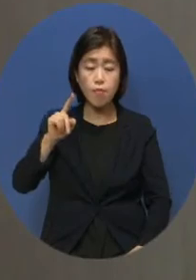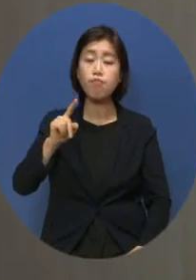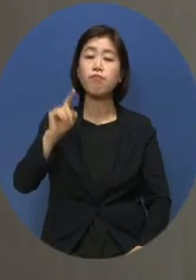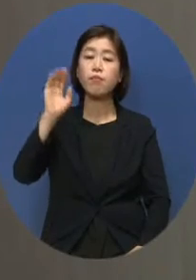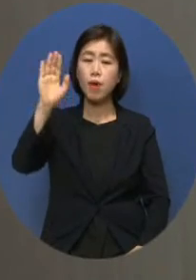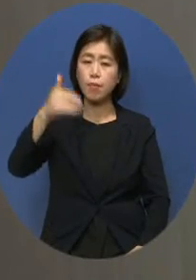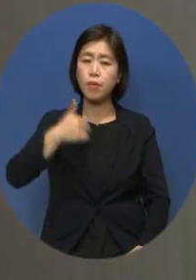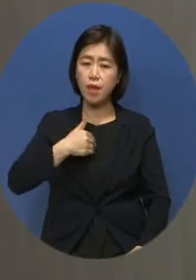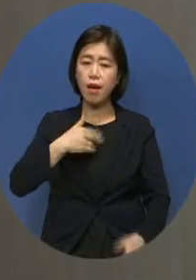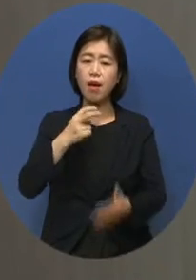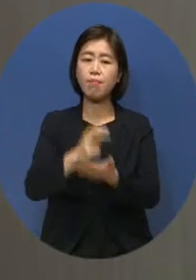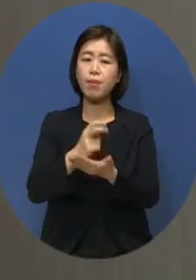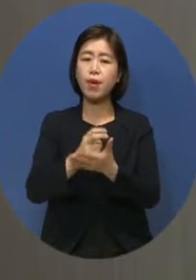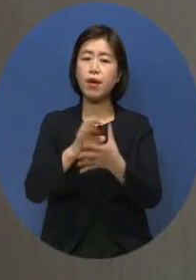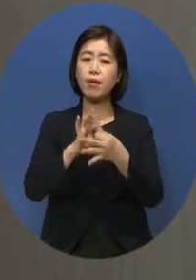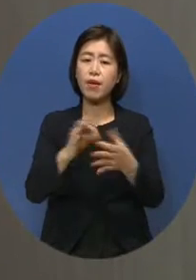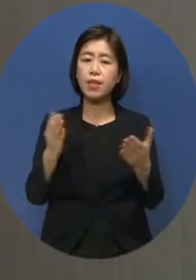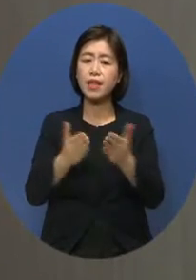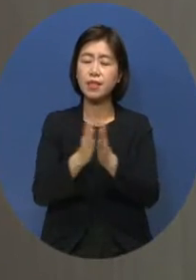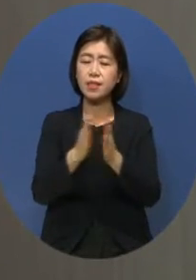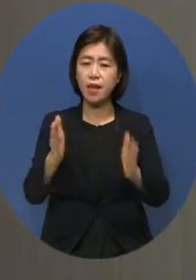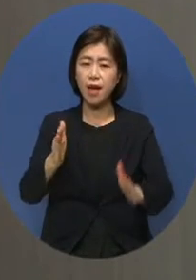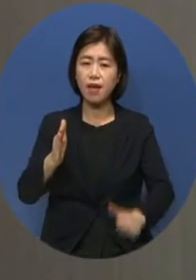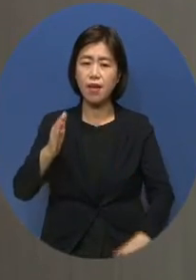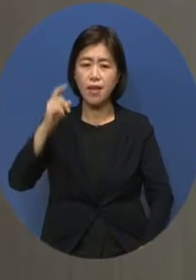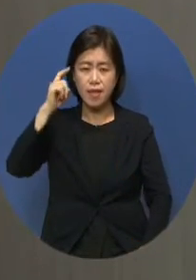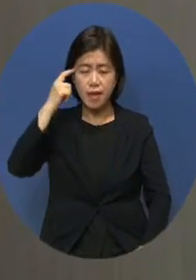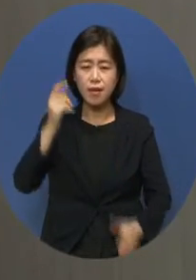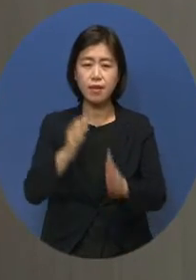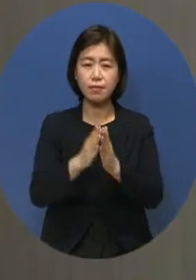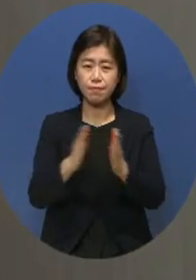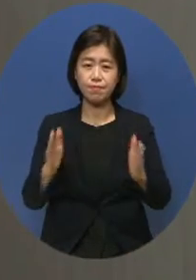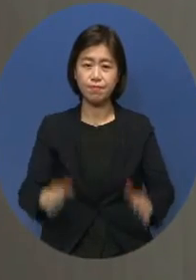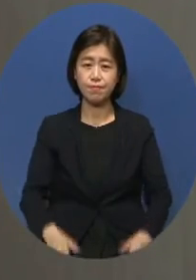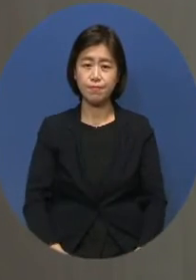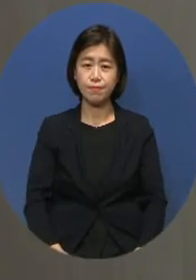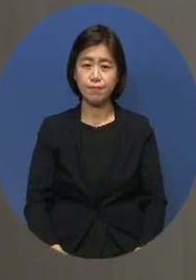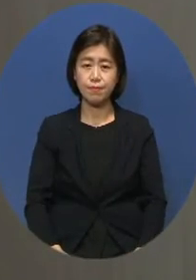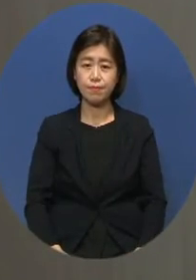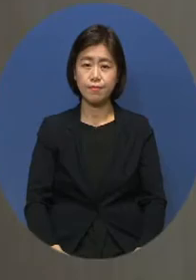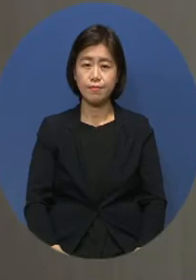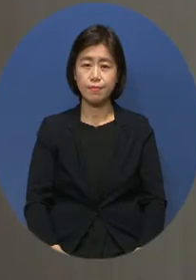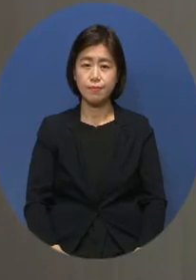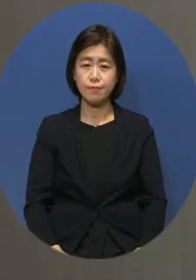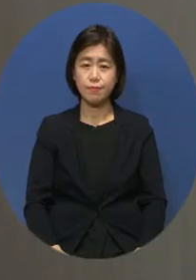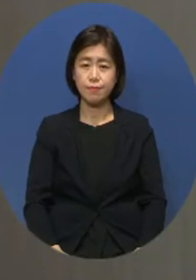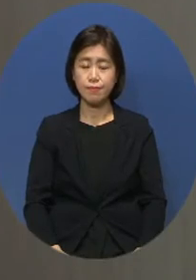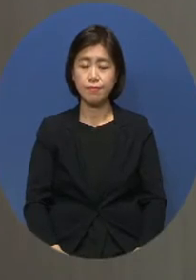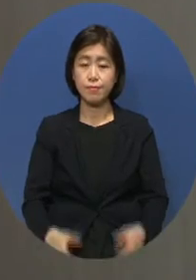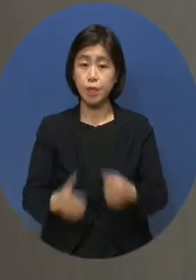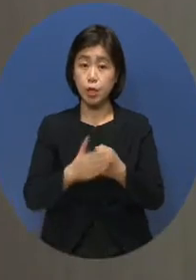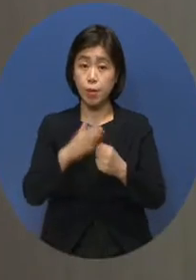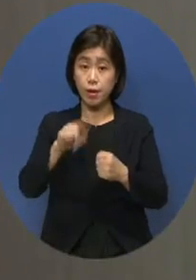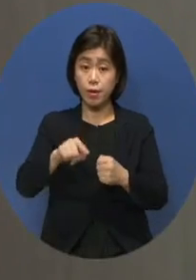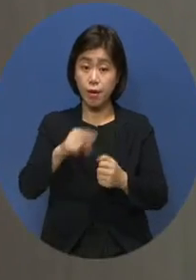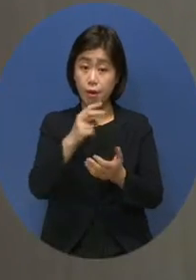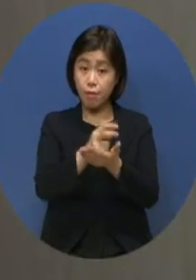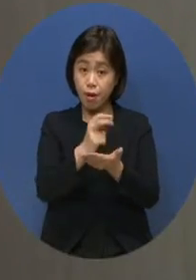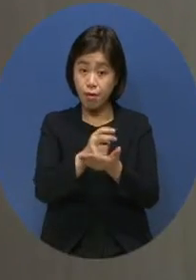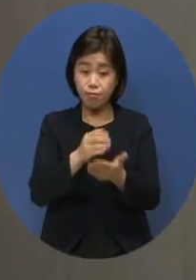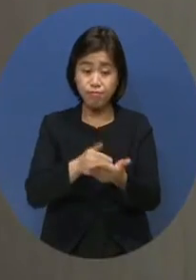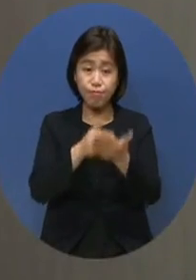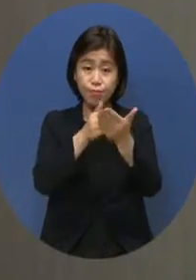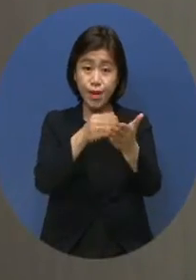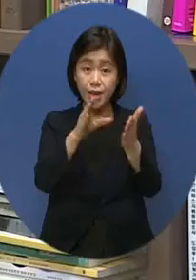법이 활동지원에 관한 법이라고 하는 게 진짜 엄청난 기분이었어요. 수많은 감정들이